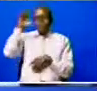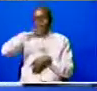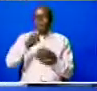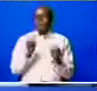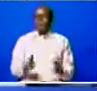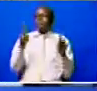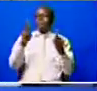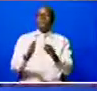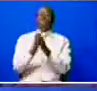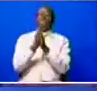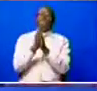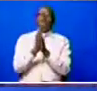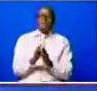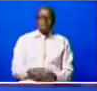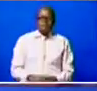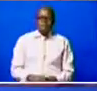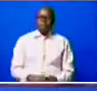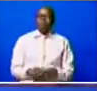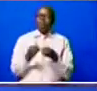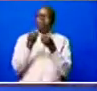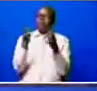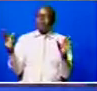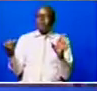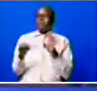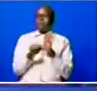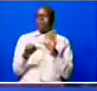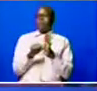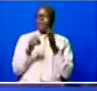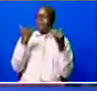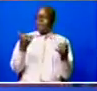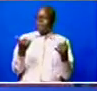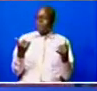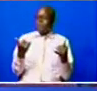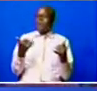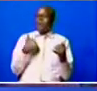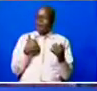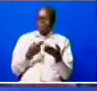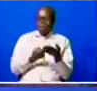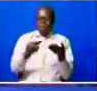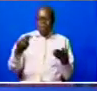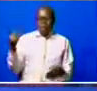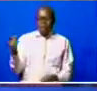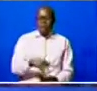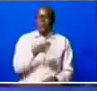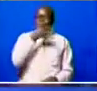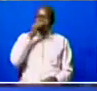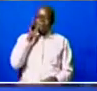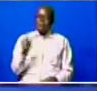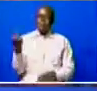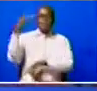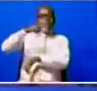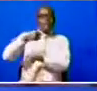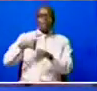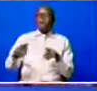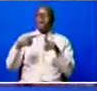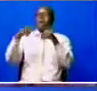msimu huu wa ibada. Shida mingi sana. Sasa tena tuko na Ramadhani, tumefunga leo Ramadhani siku ya kwanza. Tumemwambia